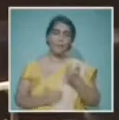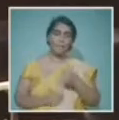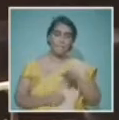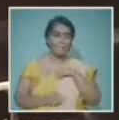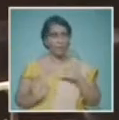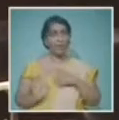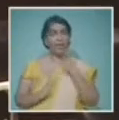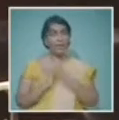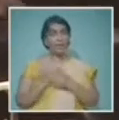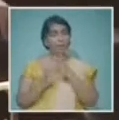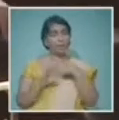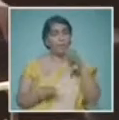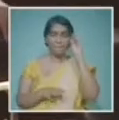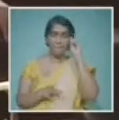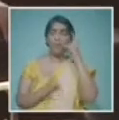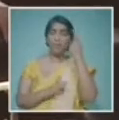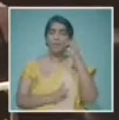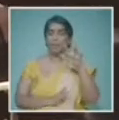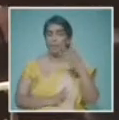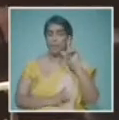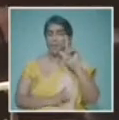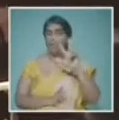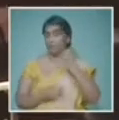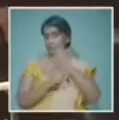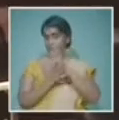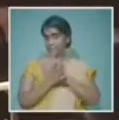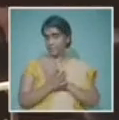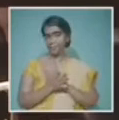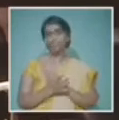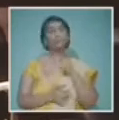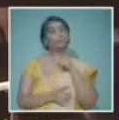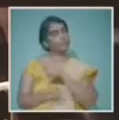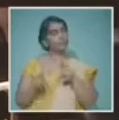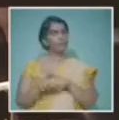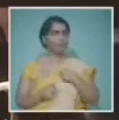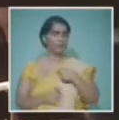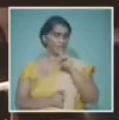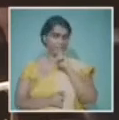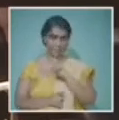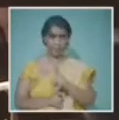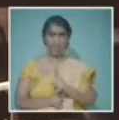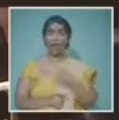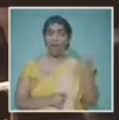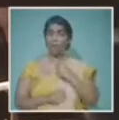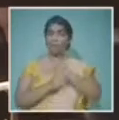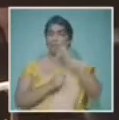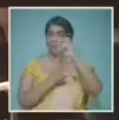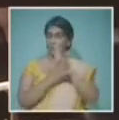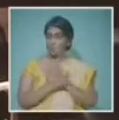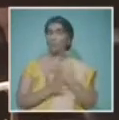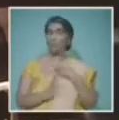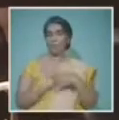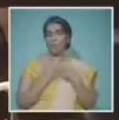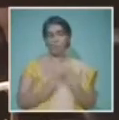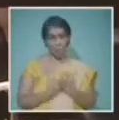අපි යටත් නීතිය තමයි මේ 1978 ආණ්ඩුක්‍රම ව්‍යවස්ථාව එනිසා අපි යෝජනා කරන්නේ නව ආණ්ඩුක්‍රම ව්‍යවස්ථාවක් අපේ රටට